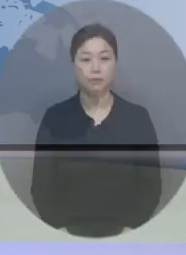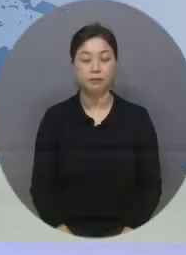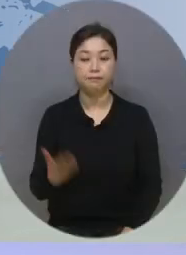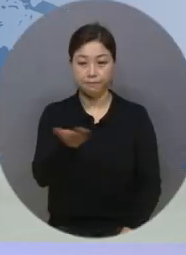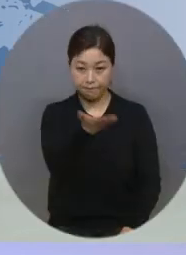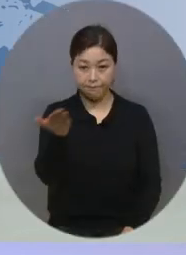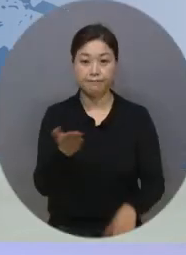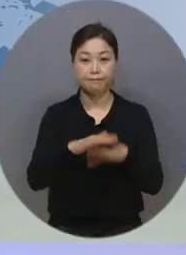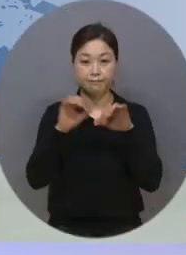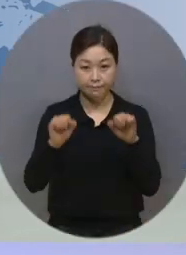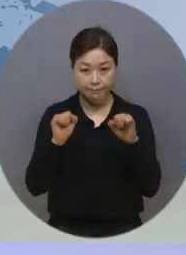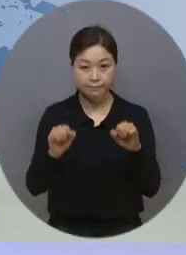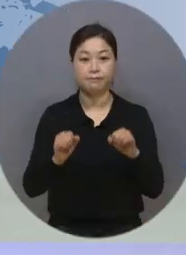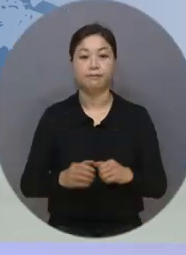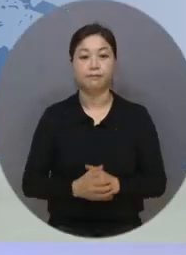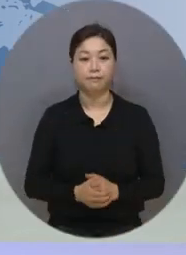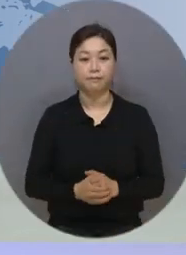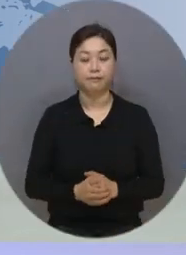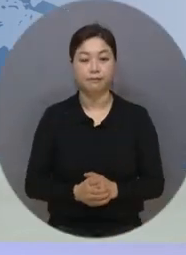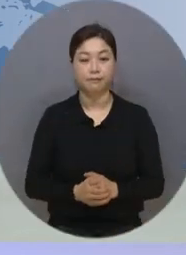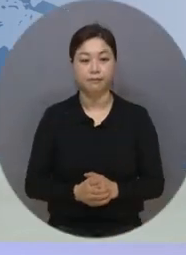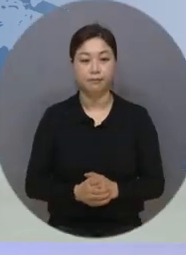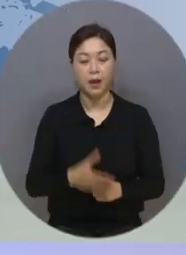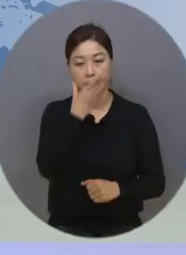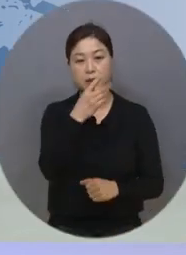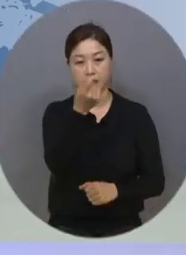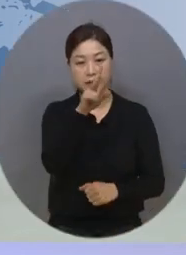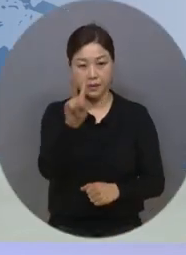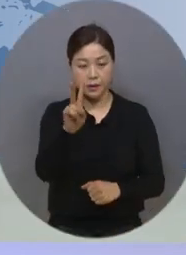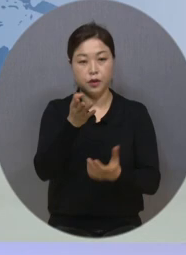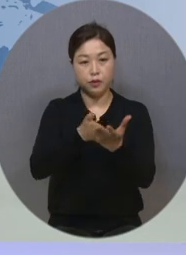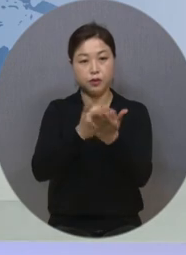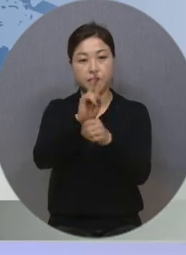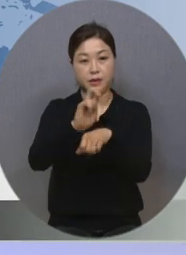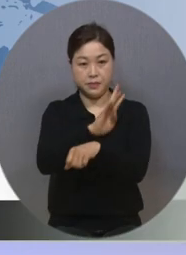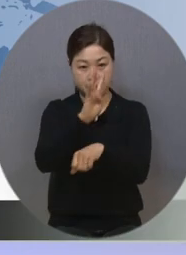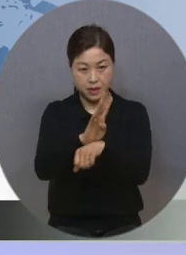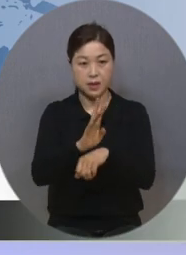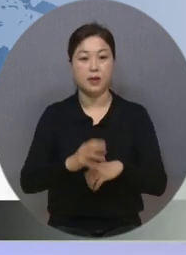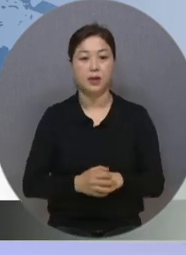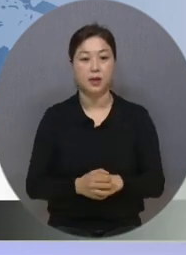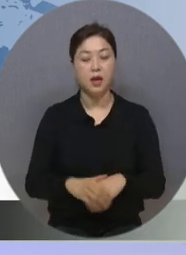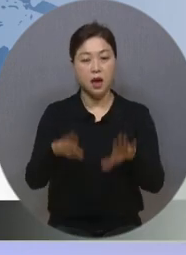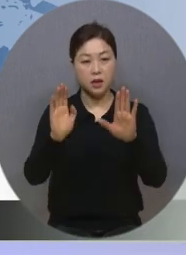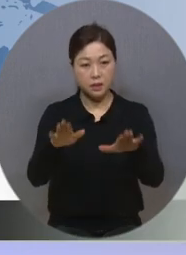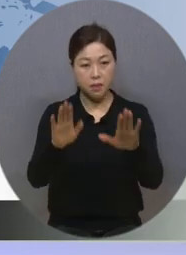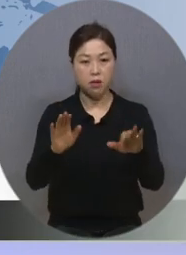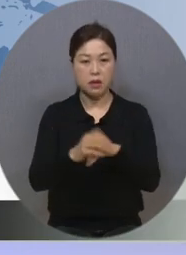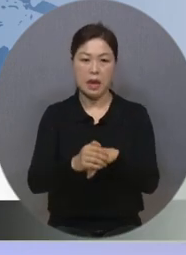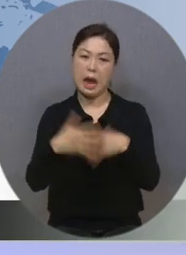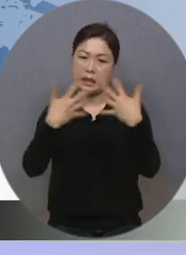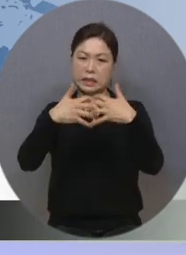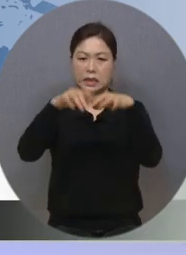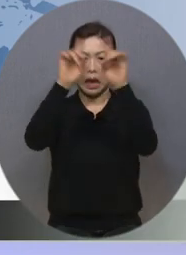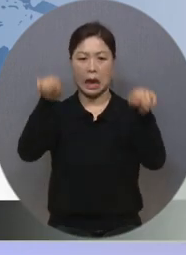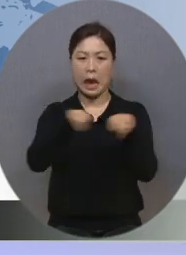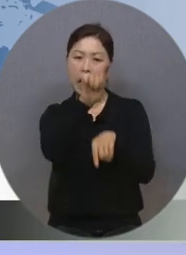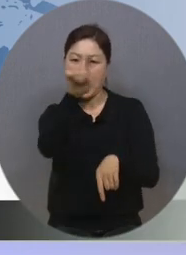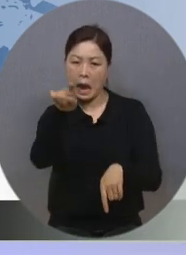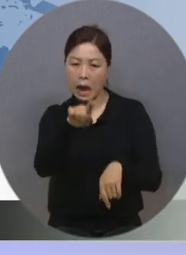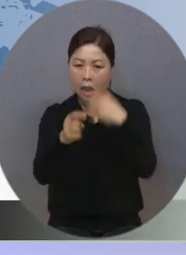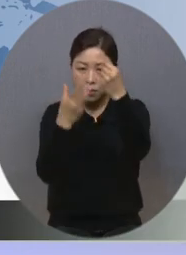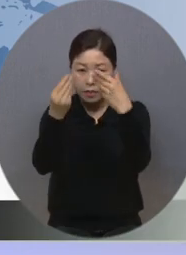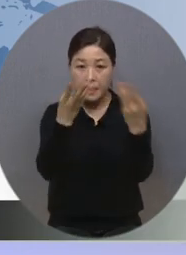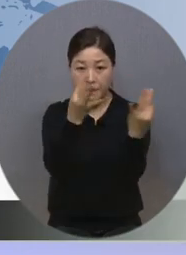시청자 여러분 안녕하십니까? WBC 복지TV 뉴스 24입니다. 요즘 무인점포 참 많이 보이죠?